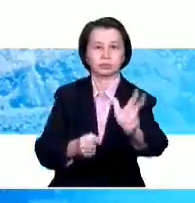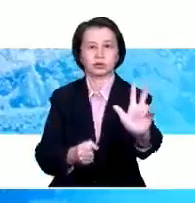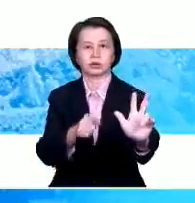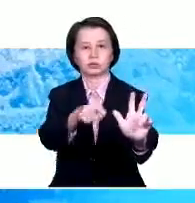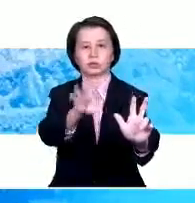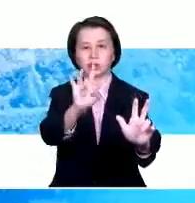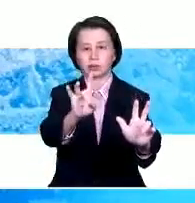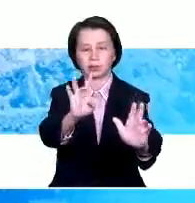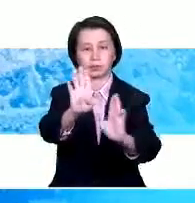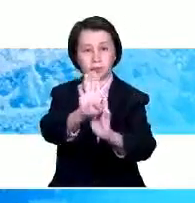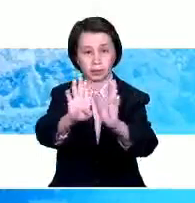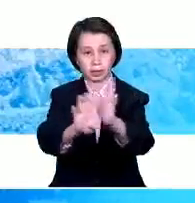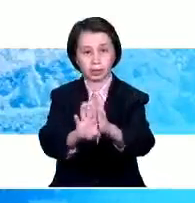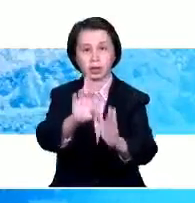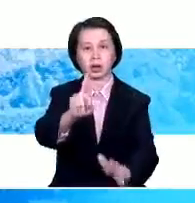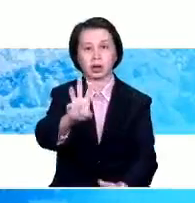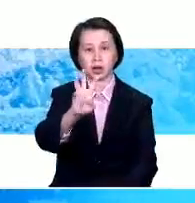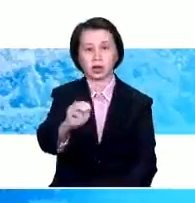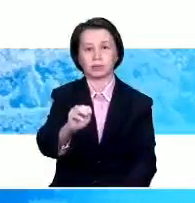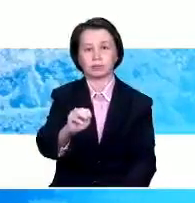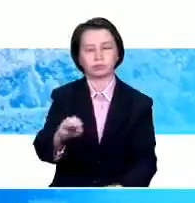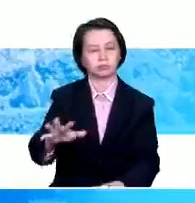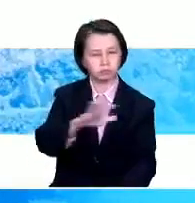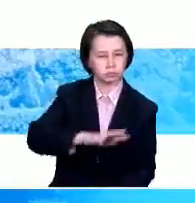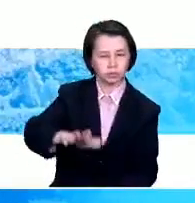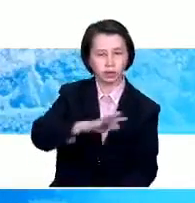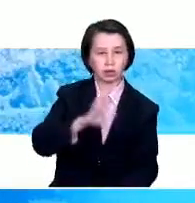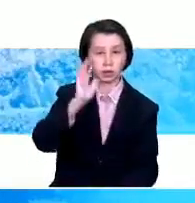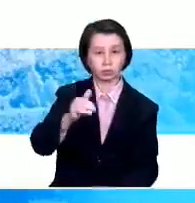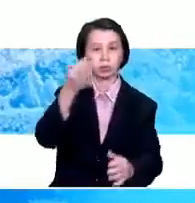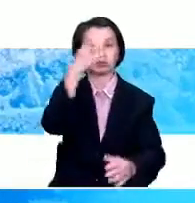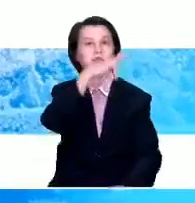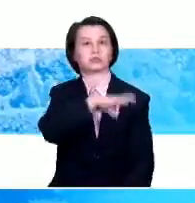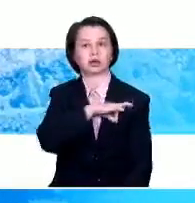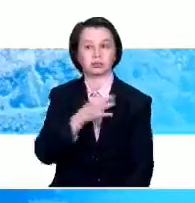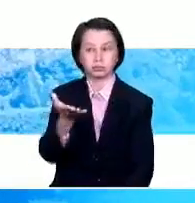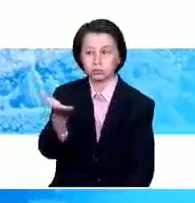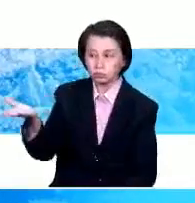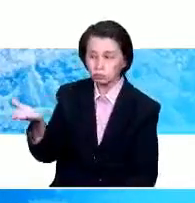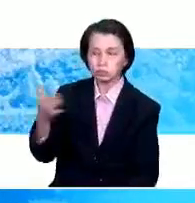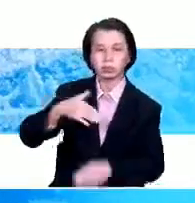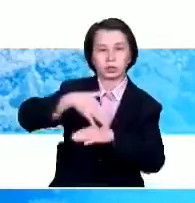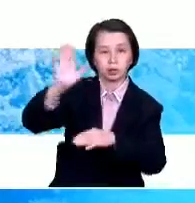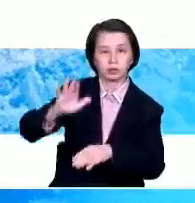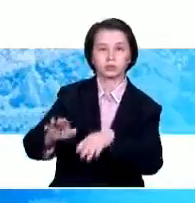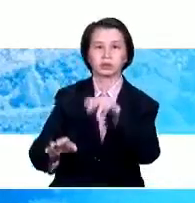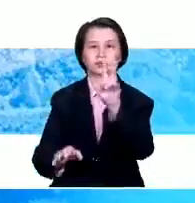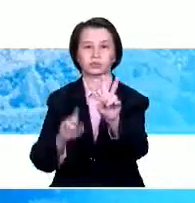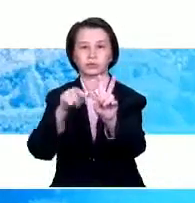8 billion Ringgit yang dijangka memanfaatkan lebih